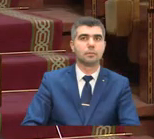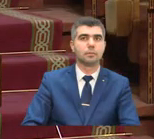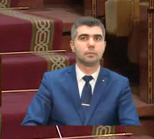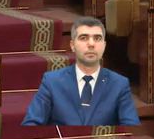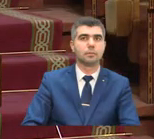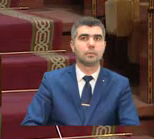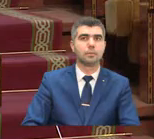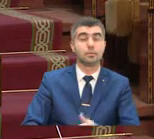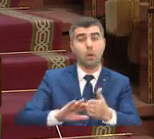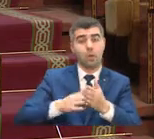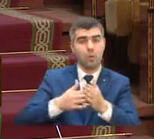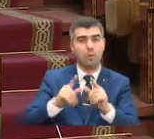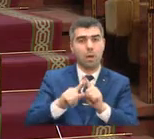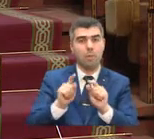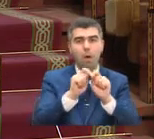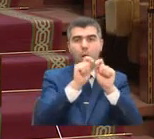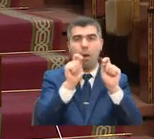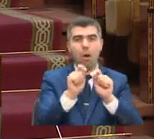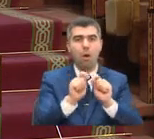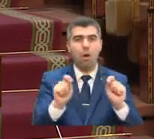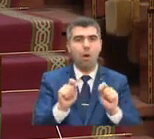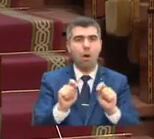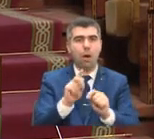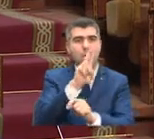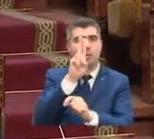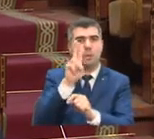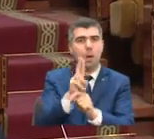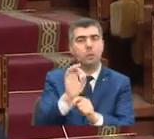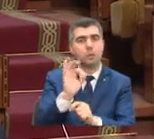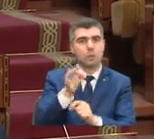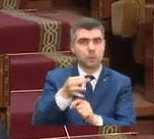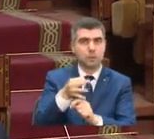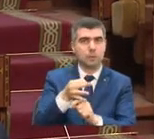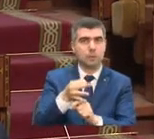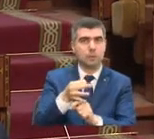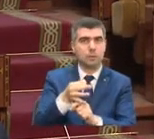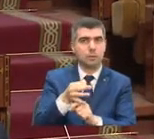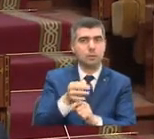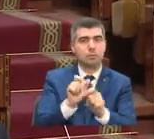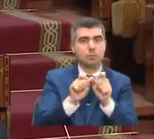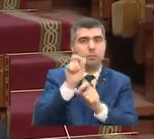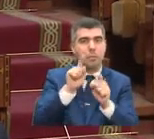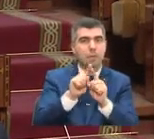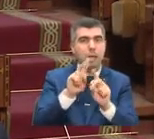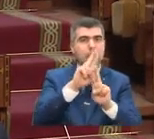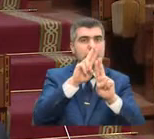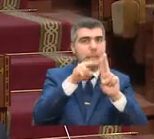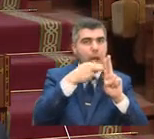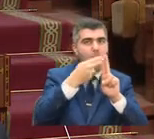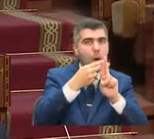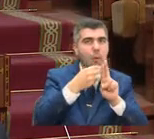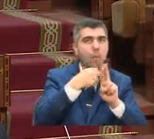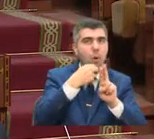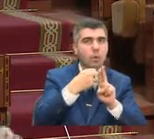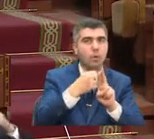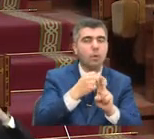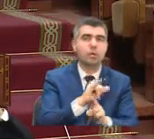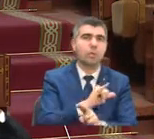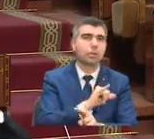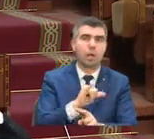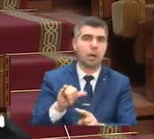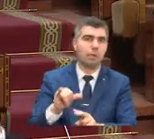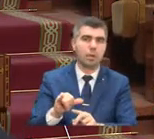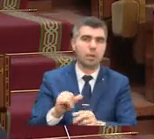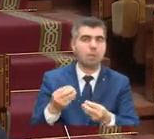كل واحد له حريته في التعقيب. سيد النائب عقب ما جاوبت على شي نائب، واخا حنا راه أغلبية خصنا نساندوا